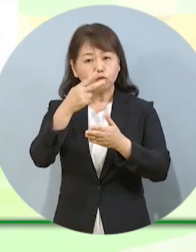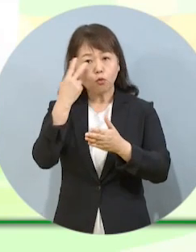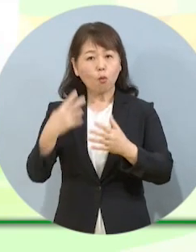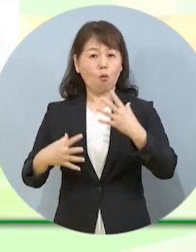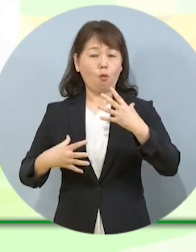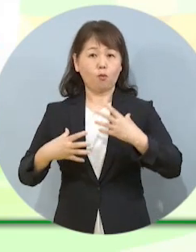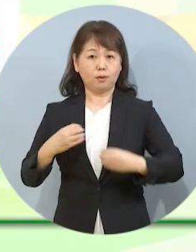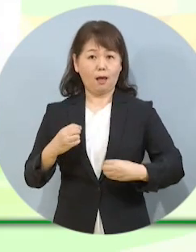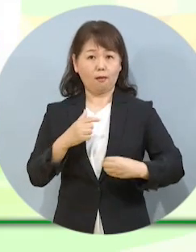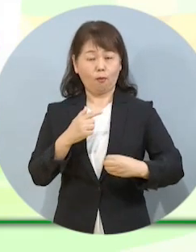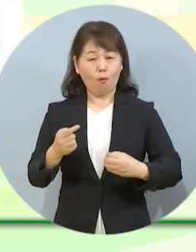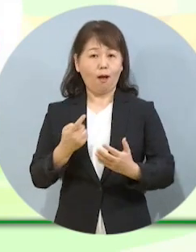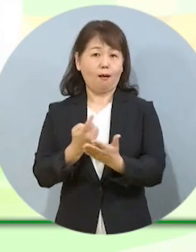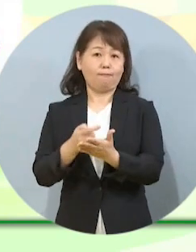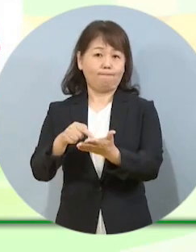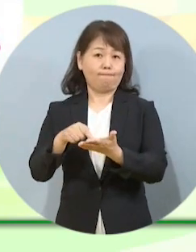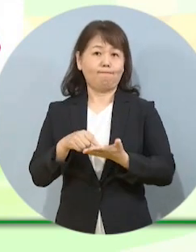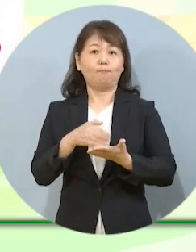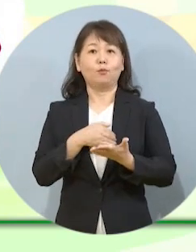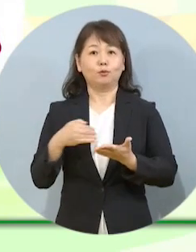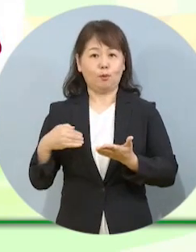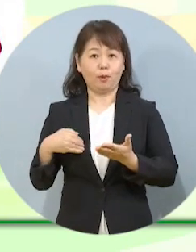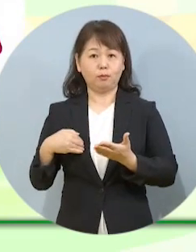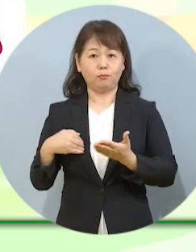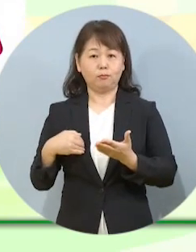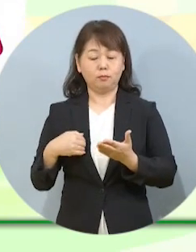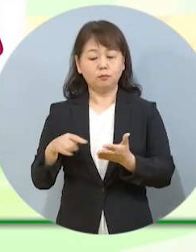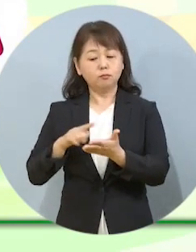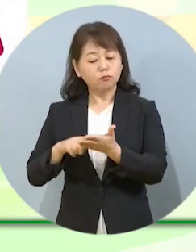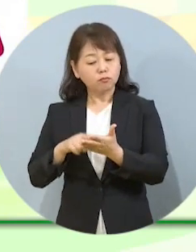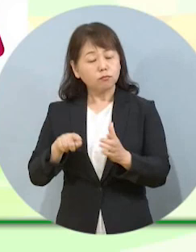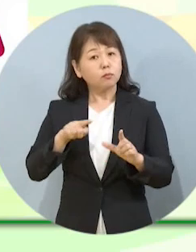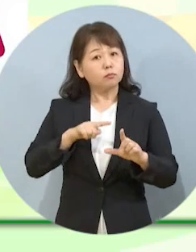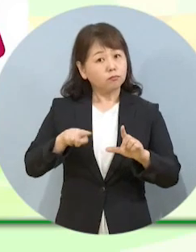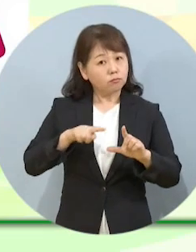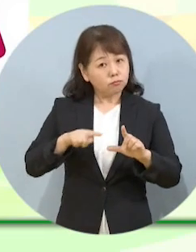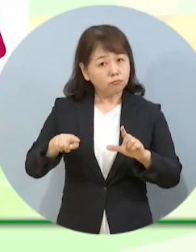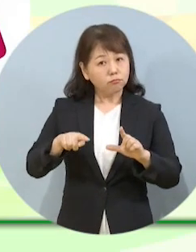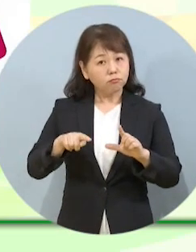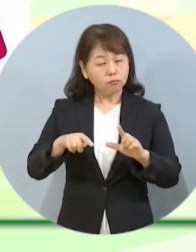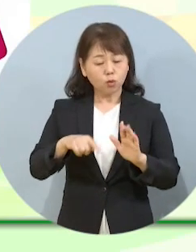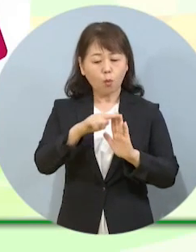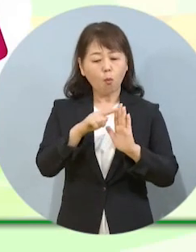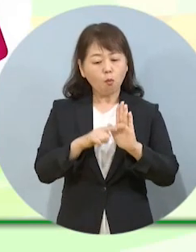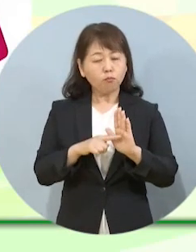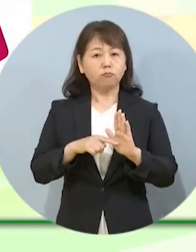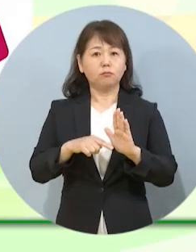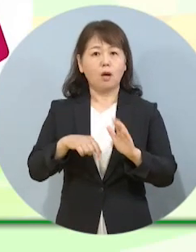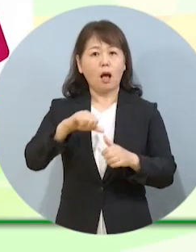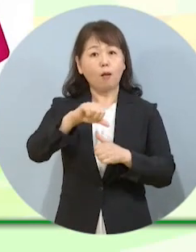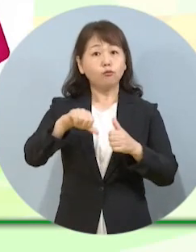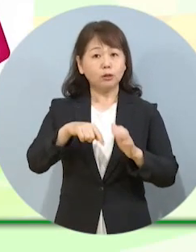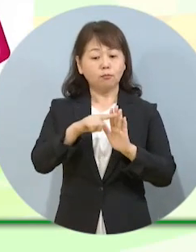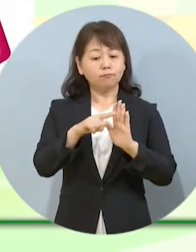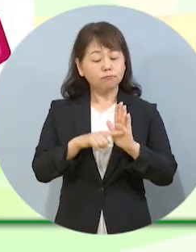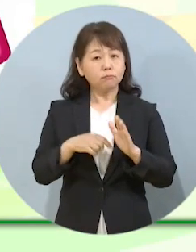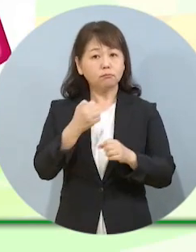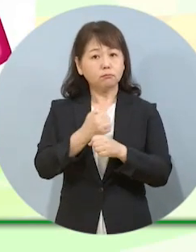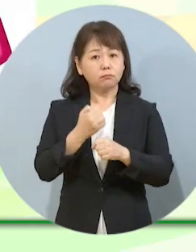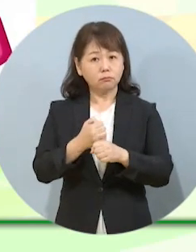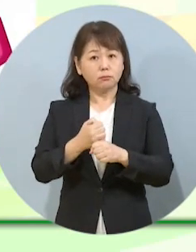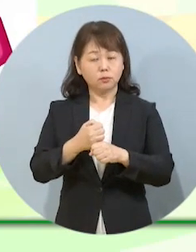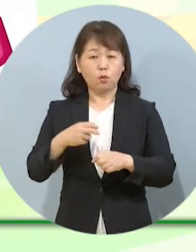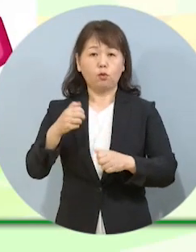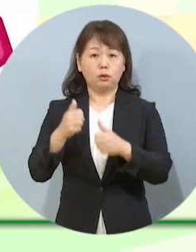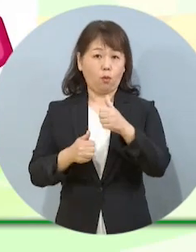対象としたモバイルアプリのプログラミング技術を競うコンテストで、参加は一人でもチーム